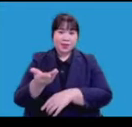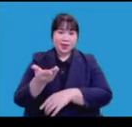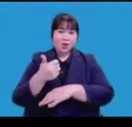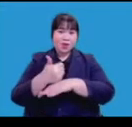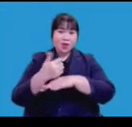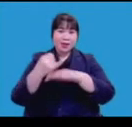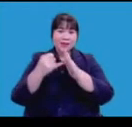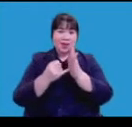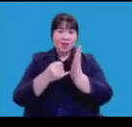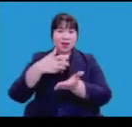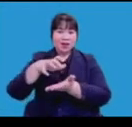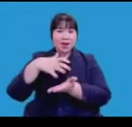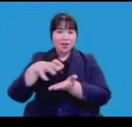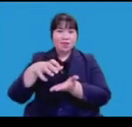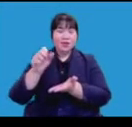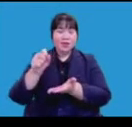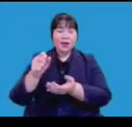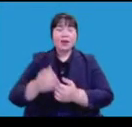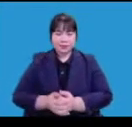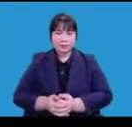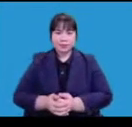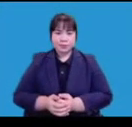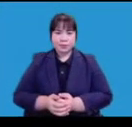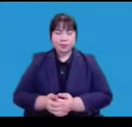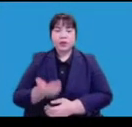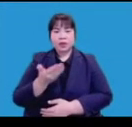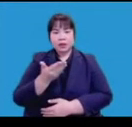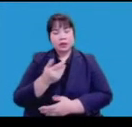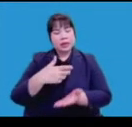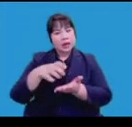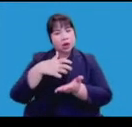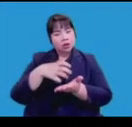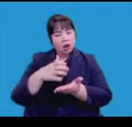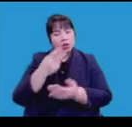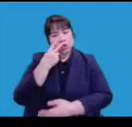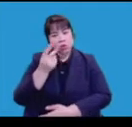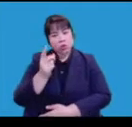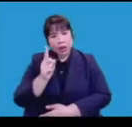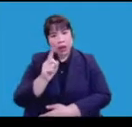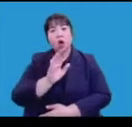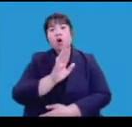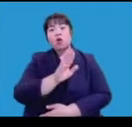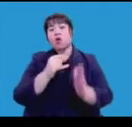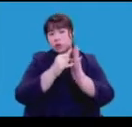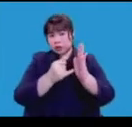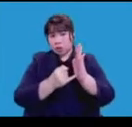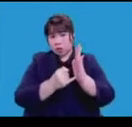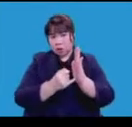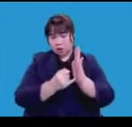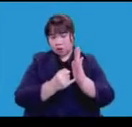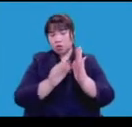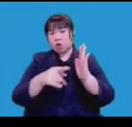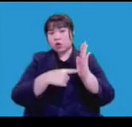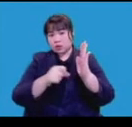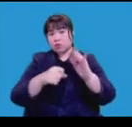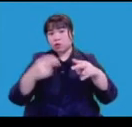ได้รับชมรับฟังจากท่านผู้ว่าไปนะครับก็จะเห็นว่าทางระดับพื้นที่โดยเฉพาะสมุทรสง